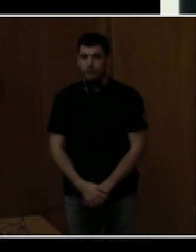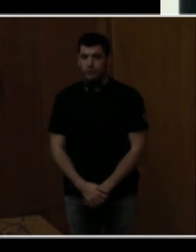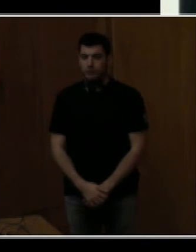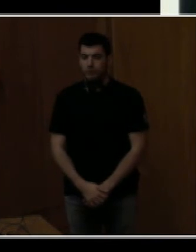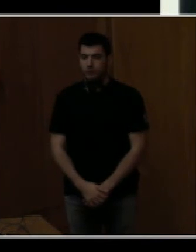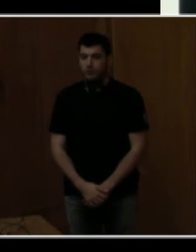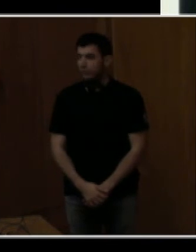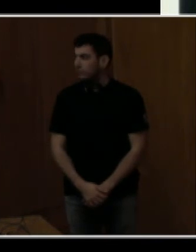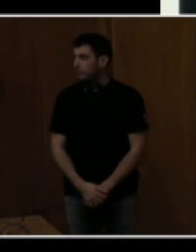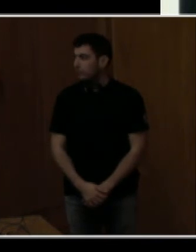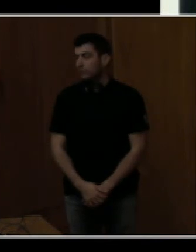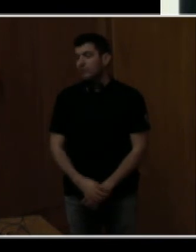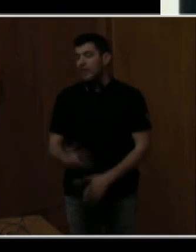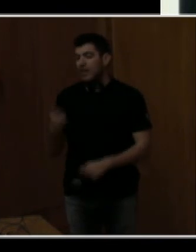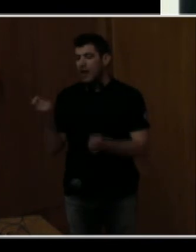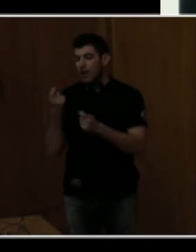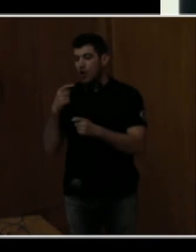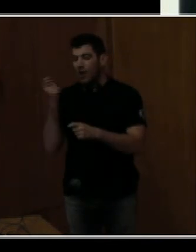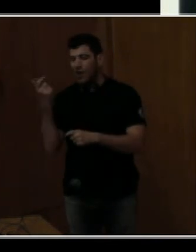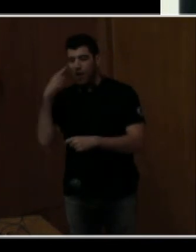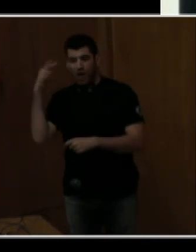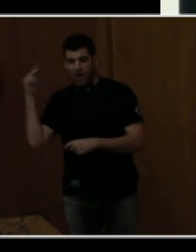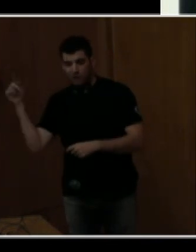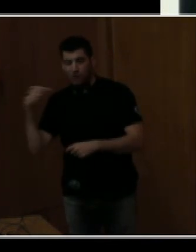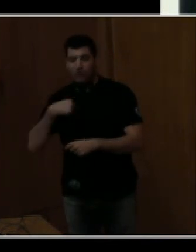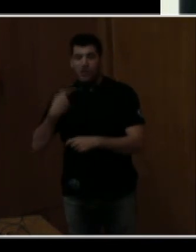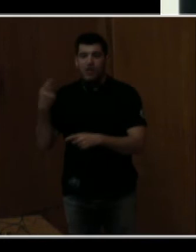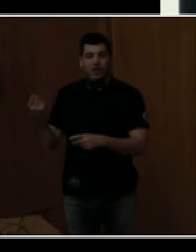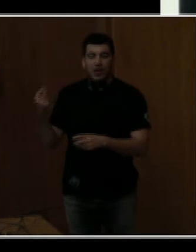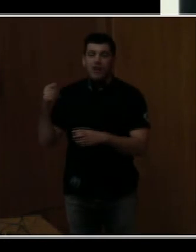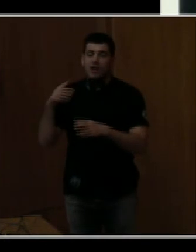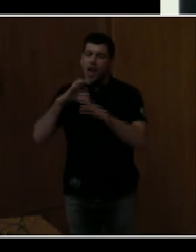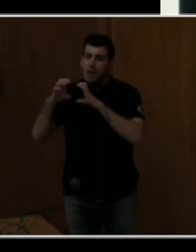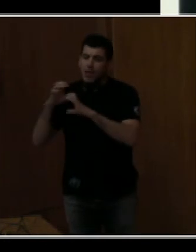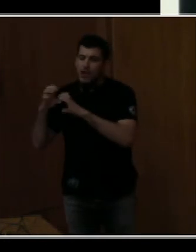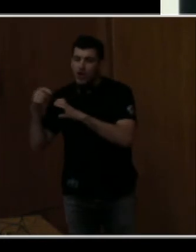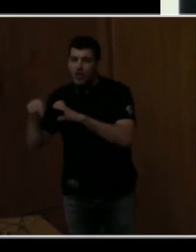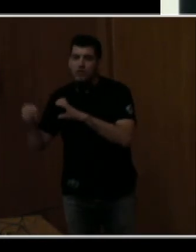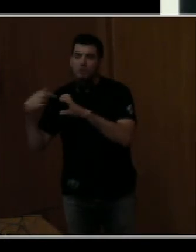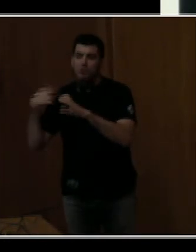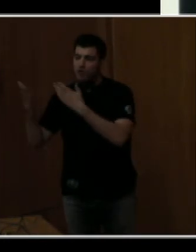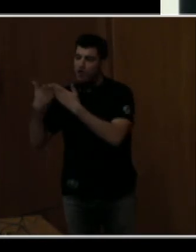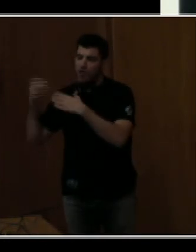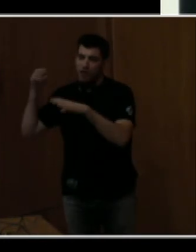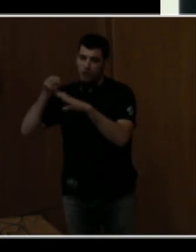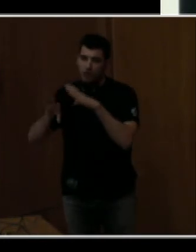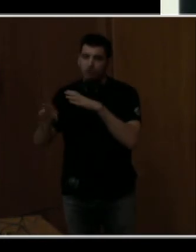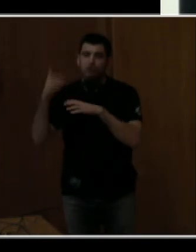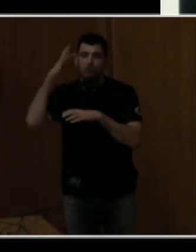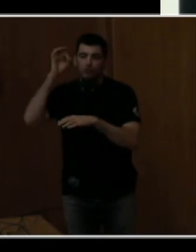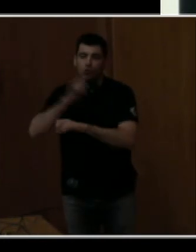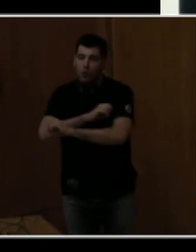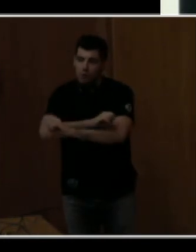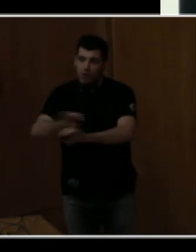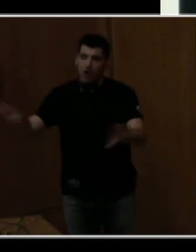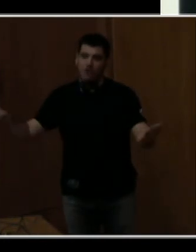Θέλοντας να κάνω λίγο τον έξυπνο, θα έλεγα ότι είναι κάθε είδους επικοινωνία στην οποία το φως χρησιμοποιείται για τη μετάδοση μιας πληροφορίας. Θα μου λέγατε